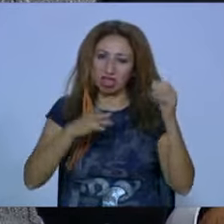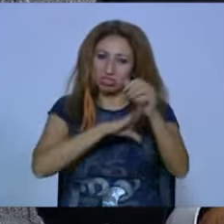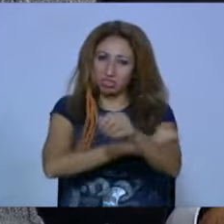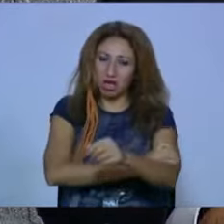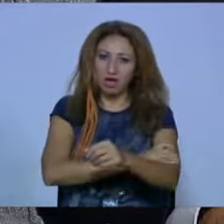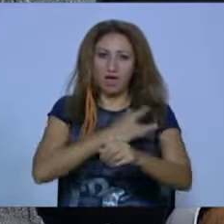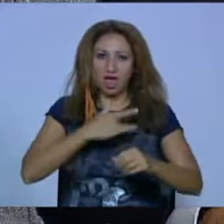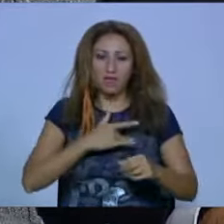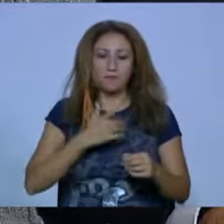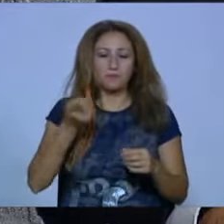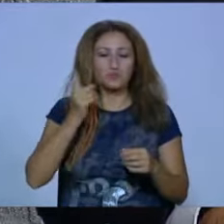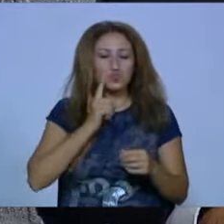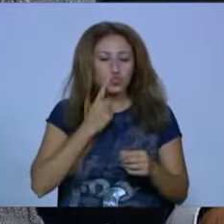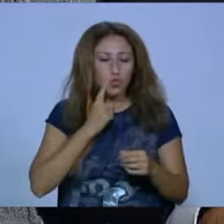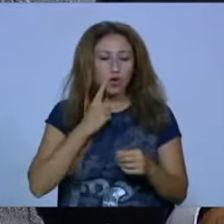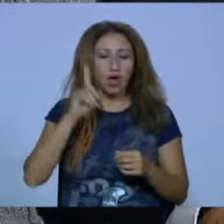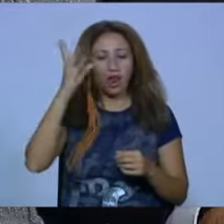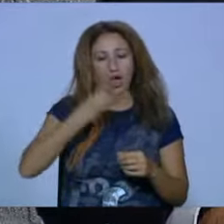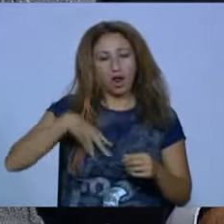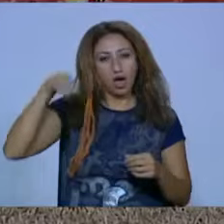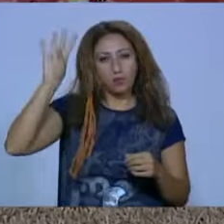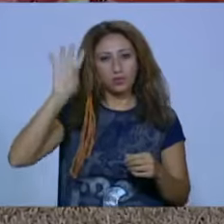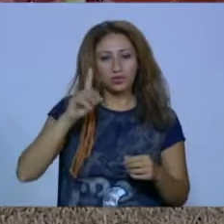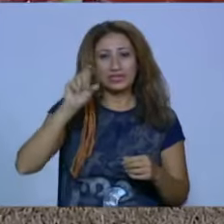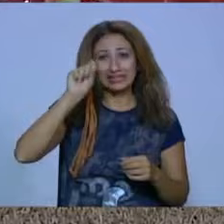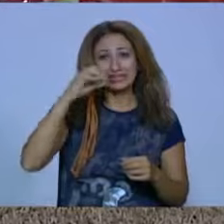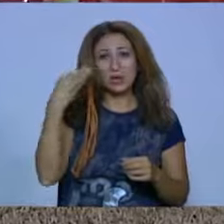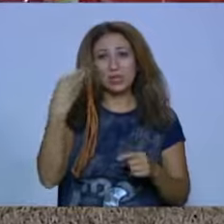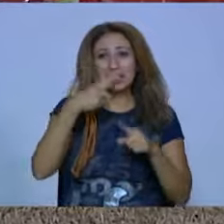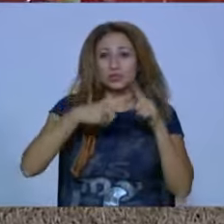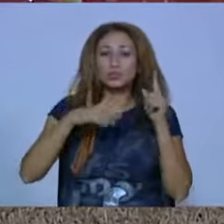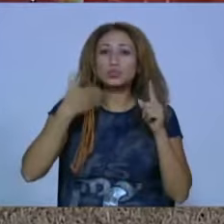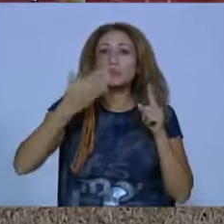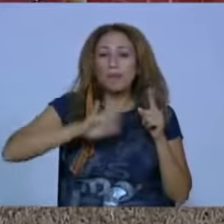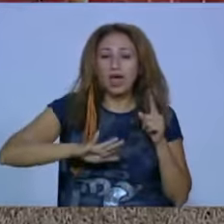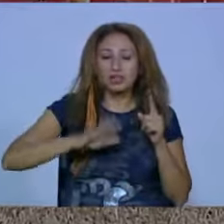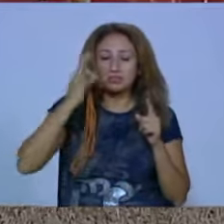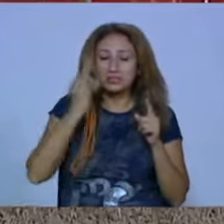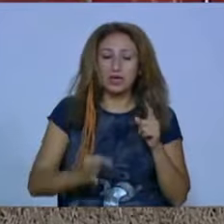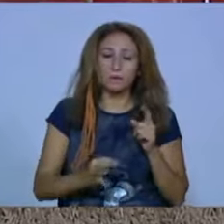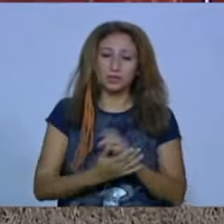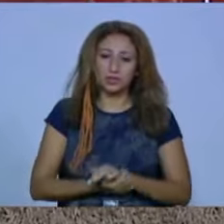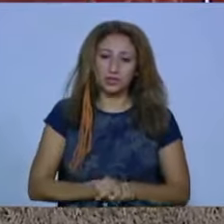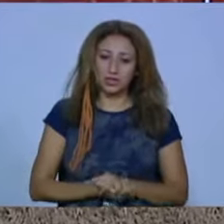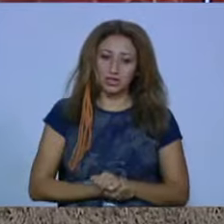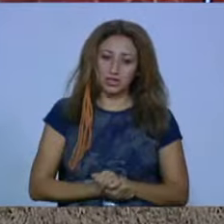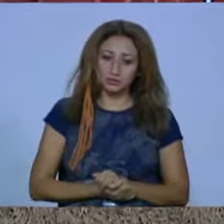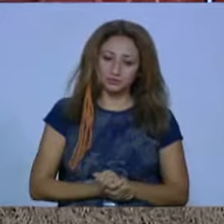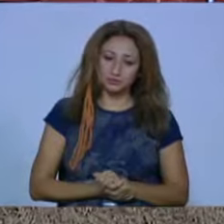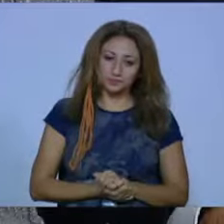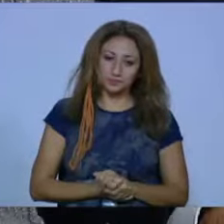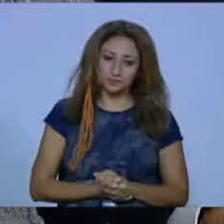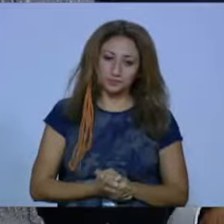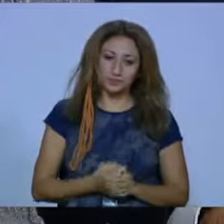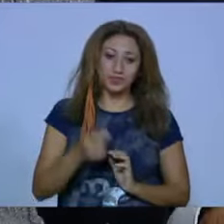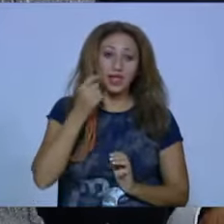مش كبيره يعني. وعلاء الله يرحمه اتوفى كان 39 سنه ونص تحديدا يعني. تفتكر اشرف ايه سر